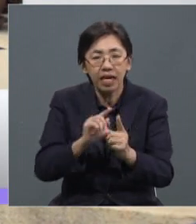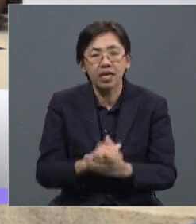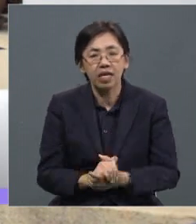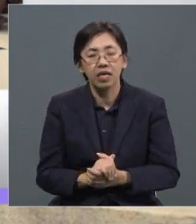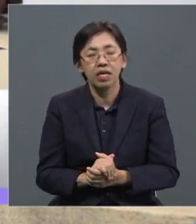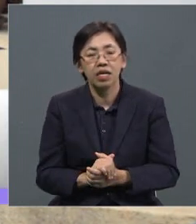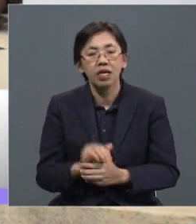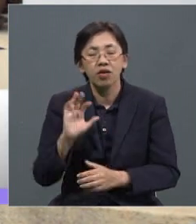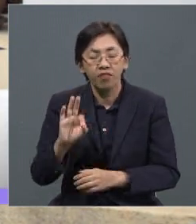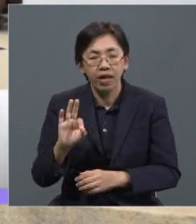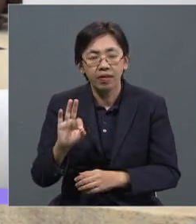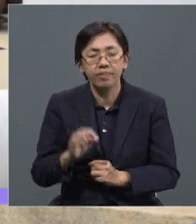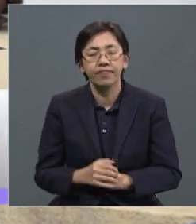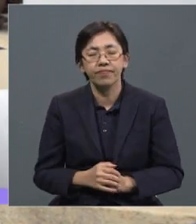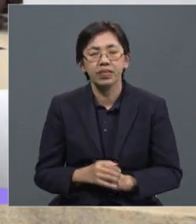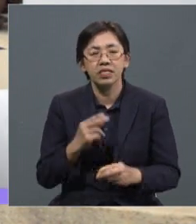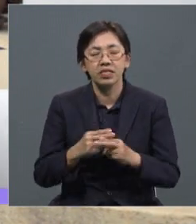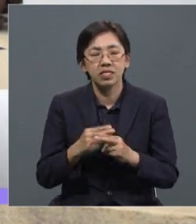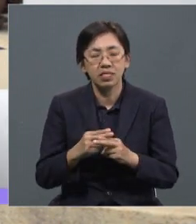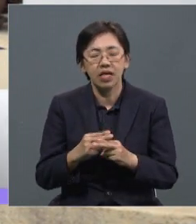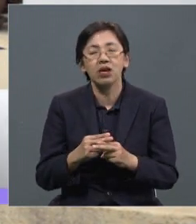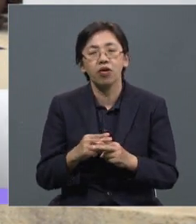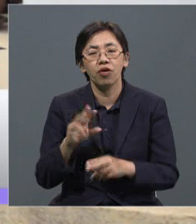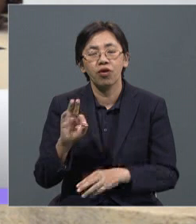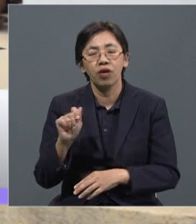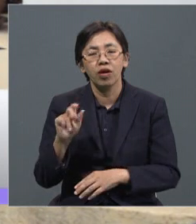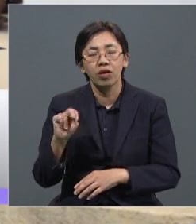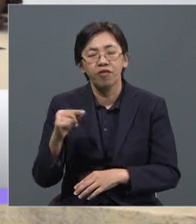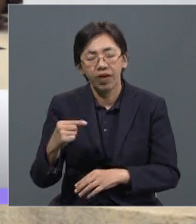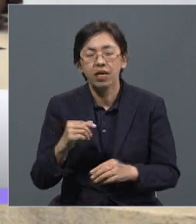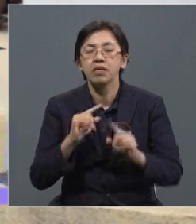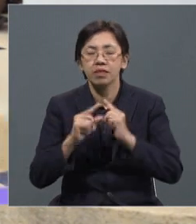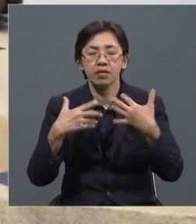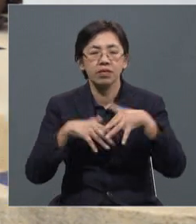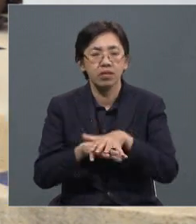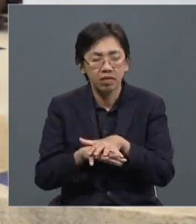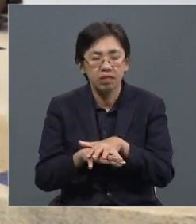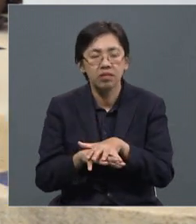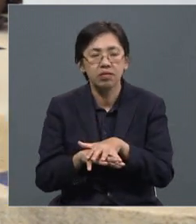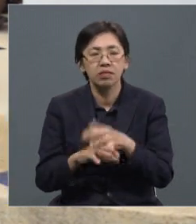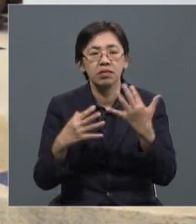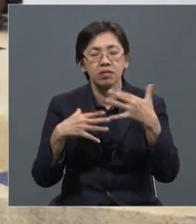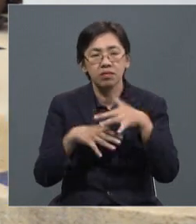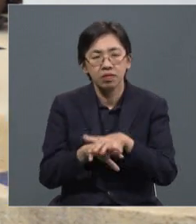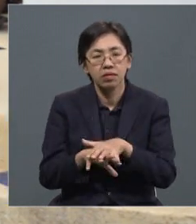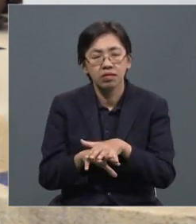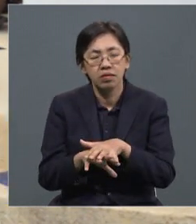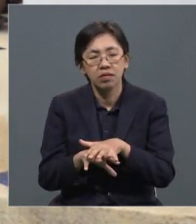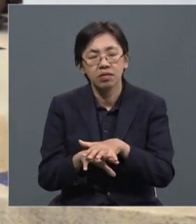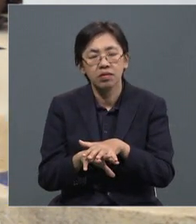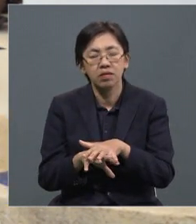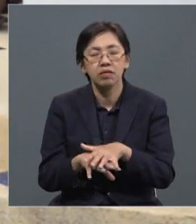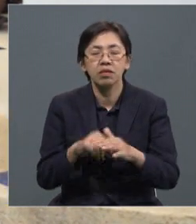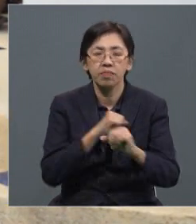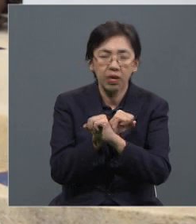งคณะแฟงเนี่ยจะเป็นคณะประสานงานในเรื่องของการป้องกันปราบ